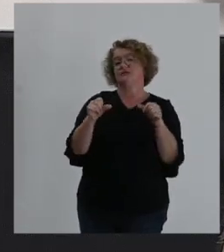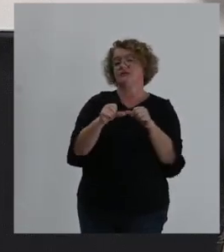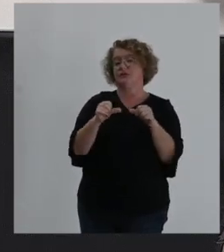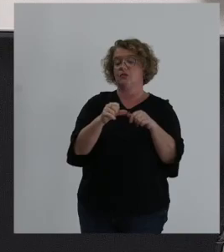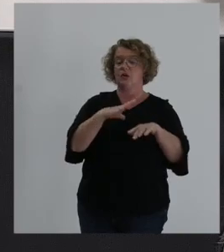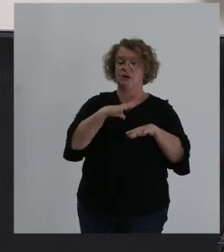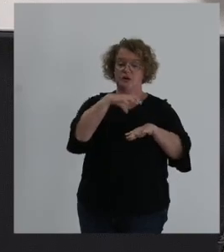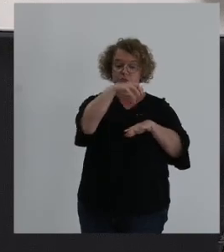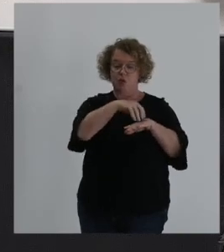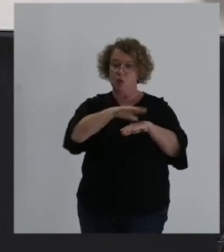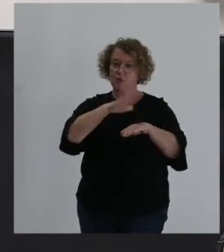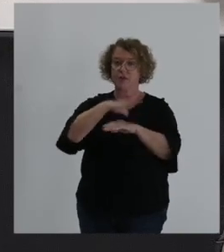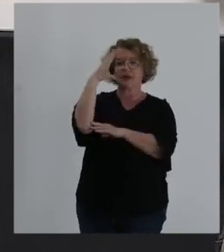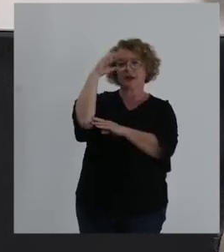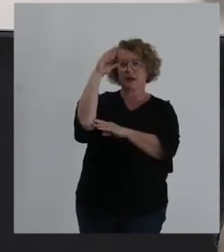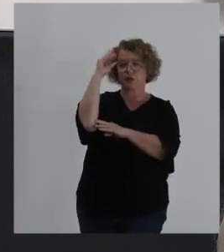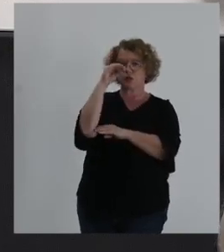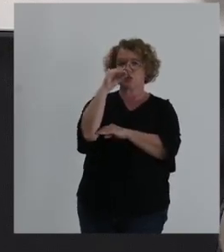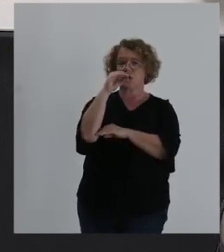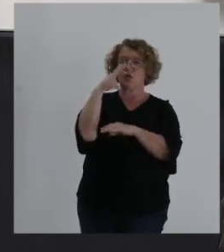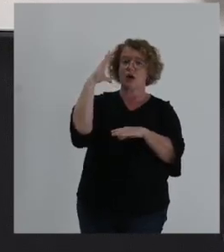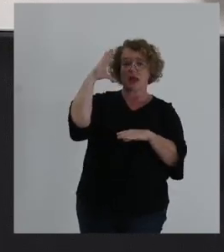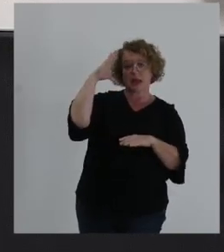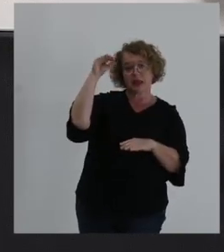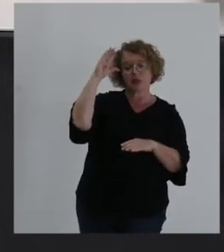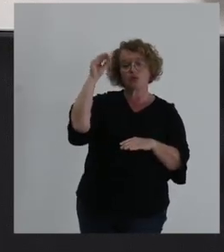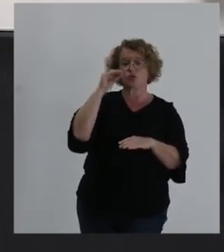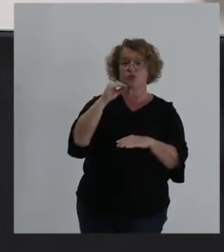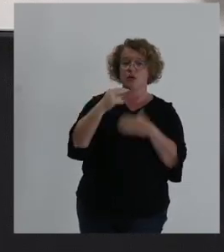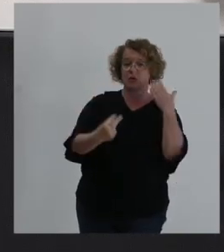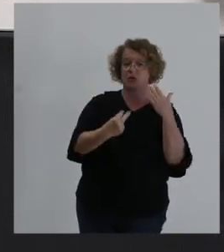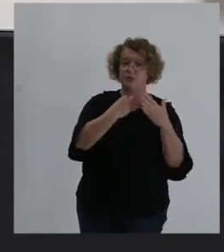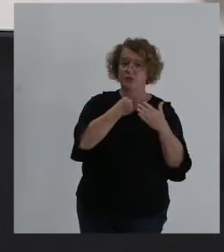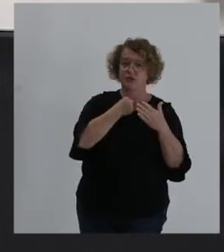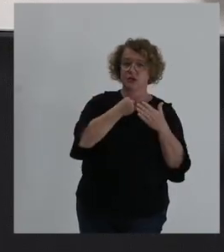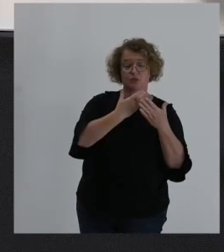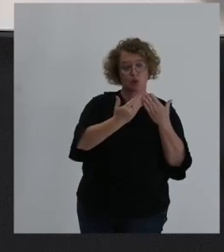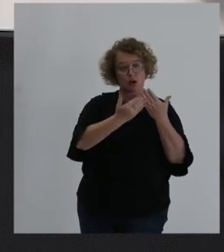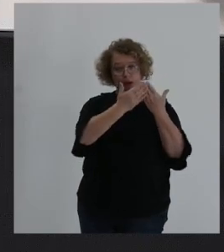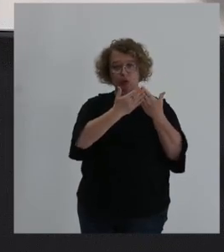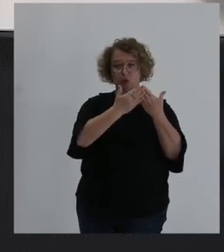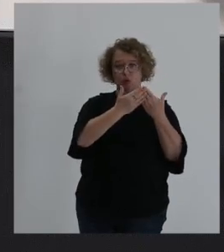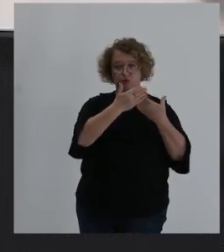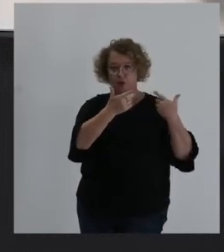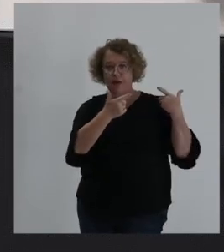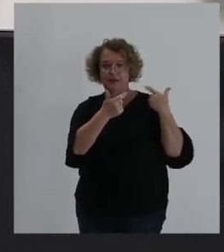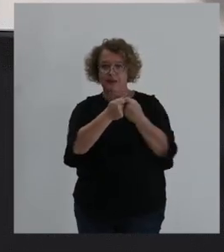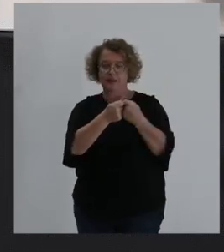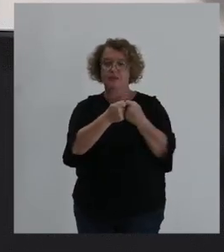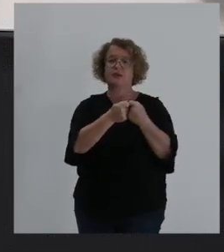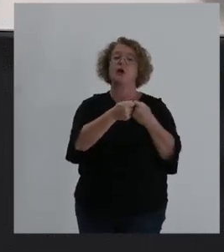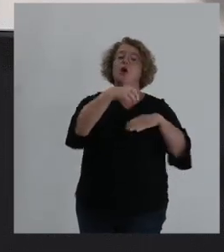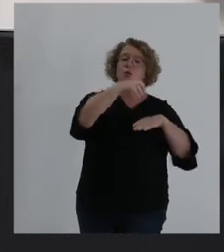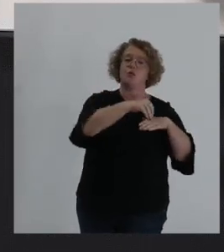qui est dédié aux étudiants empêchés, ce que l'on appelle les étudiants empêchés ou en régime spécifique d'études autour actuellement du pôle